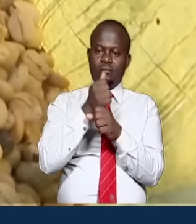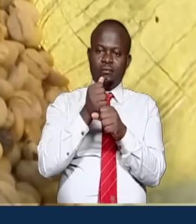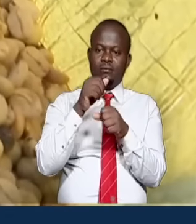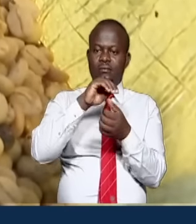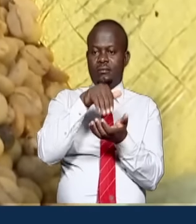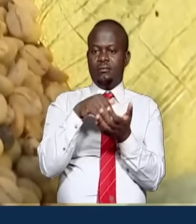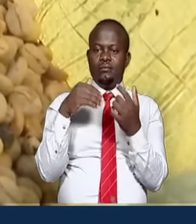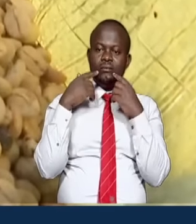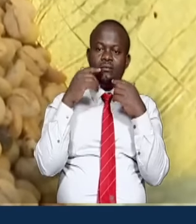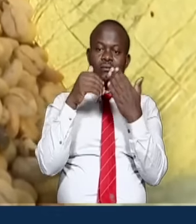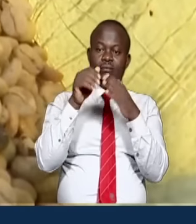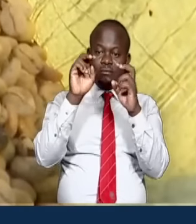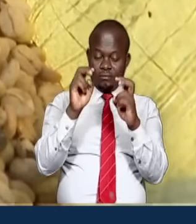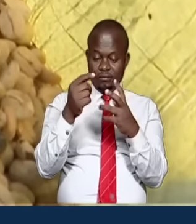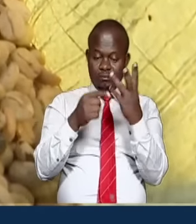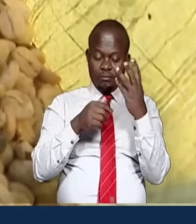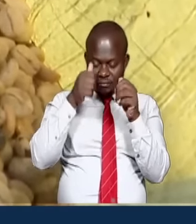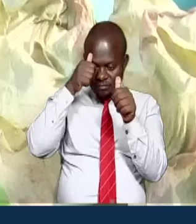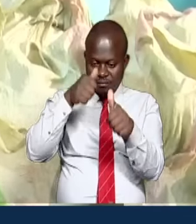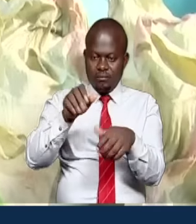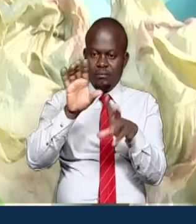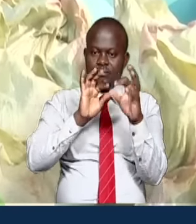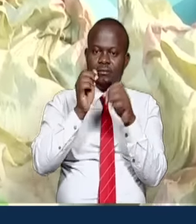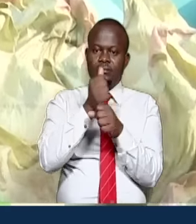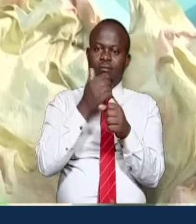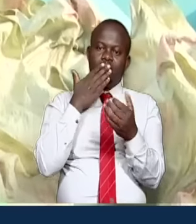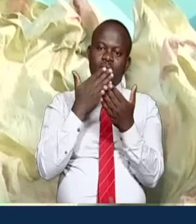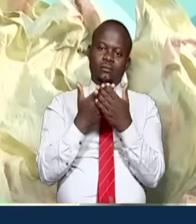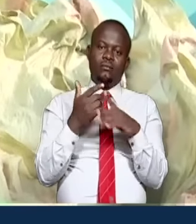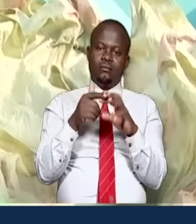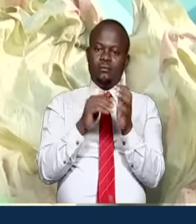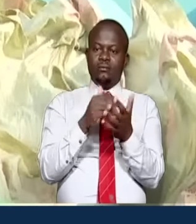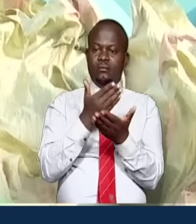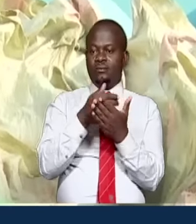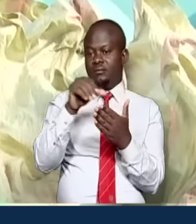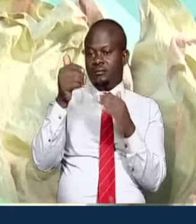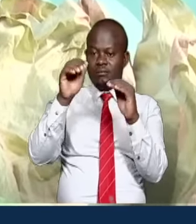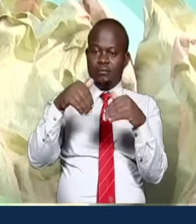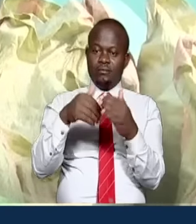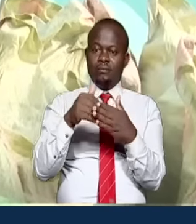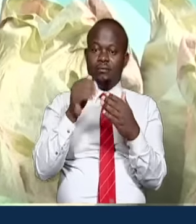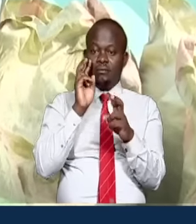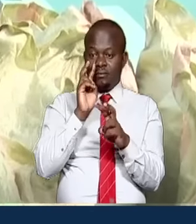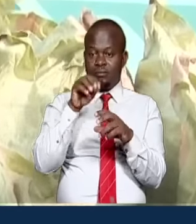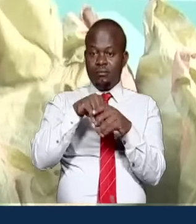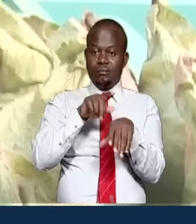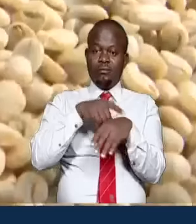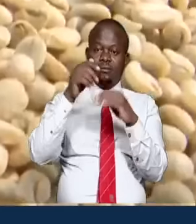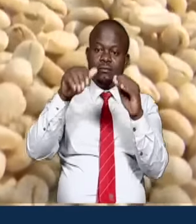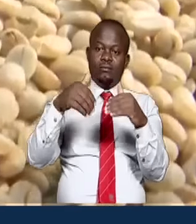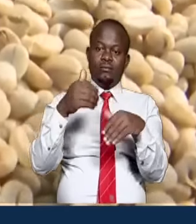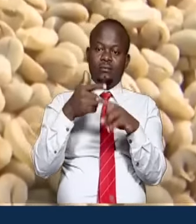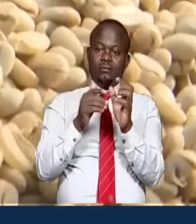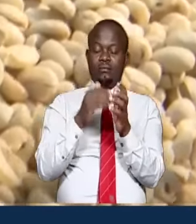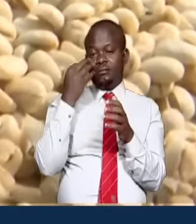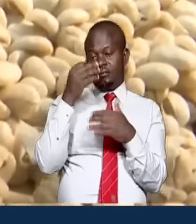kigo aharagaruka ku byo bagenderaho mu gutoranya kawa nziza, akanasaba abandi bahinzi kujya babirebaho mu gihe cy'ihinga